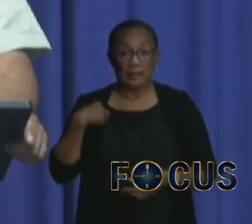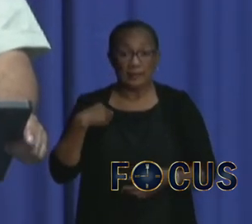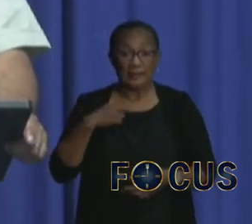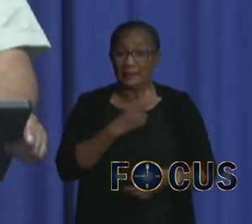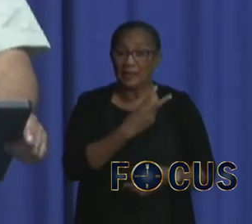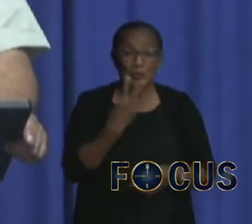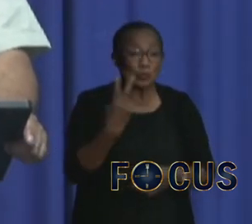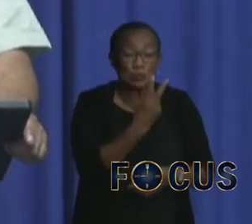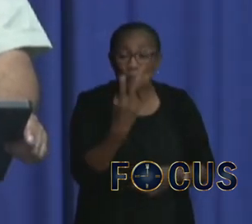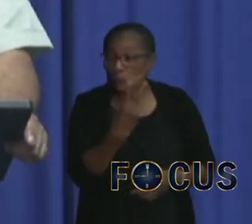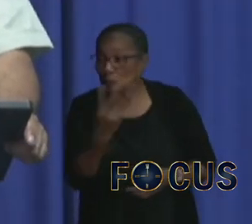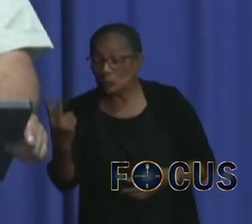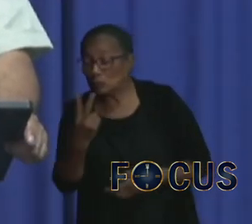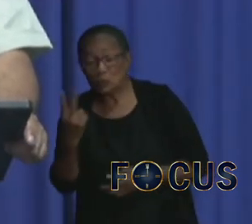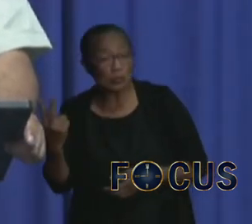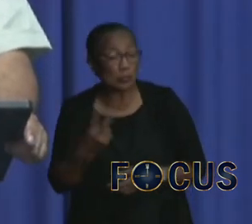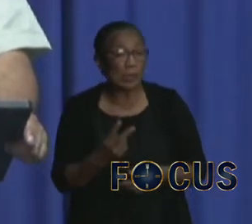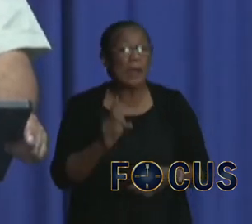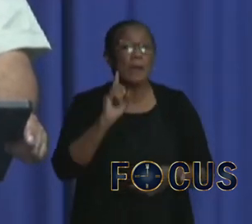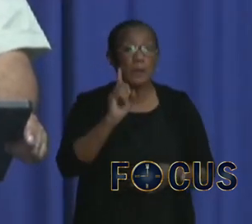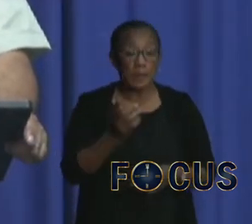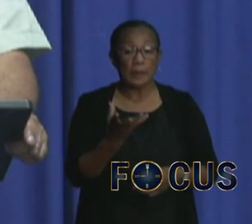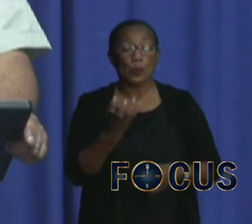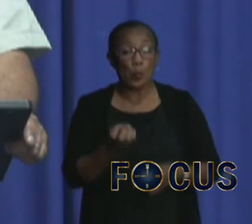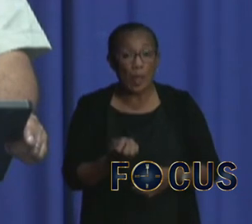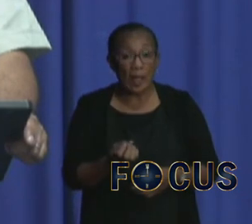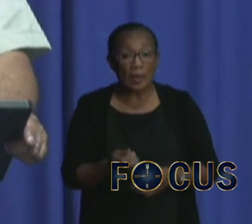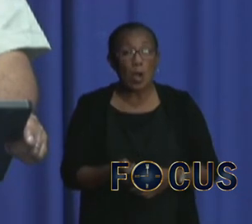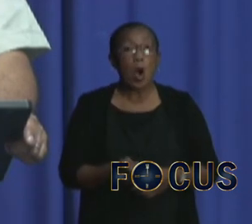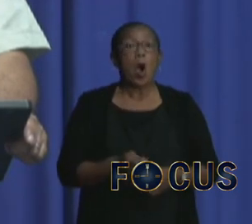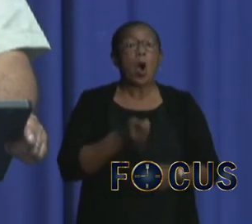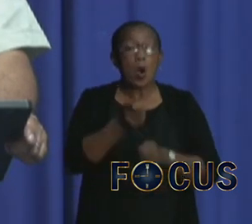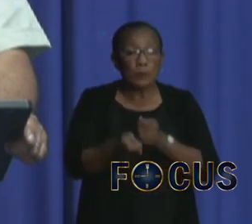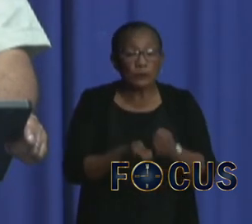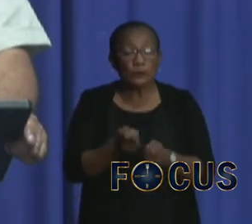doen, maar wij gaan wel opvoedend bezig zijn in het veld.